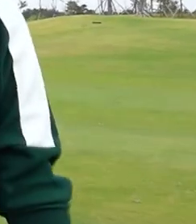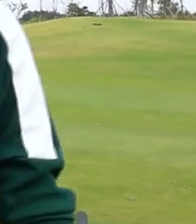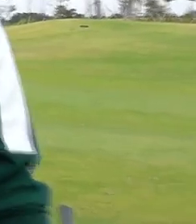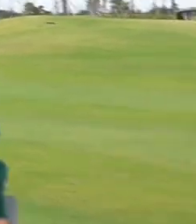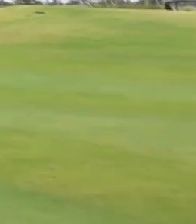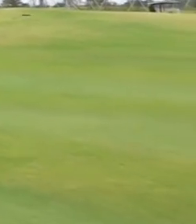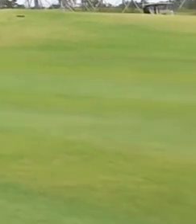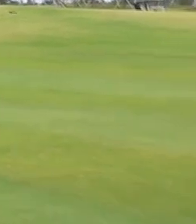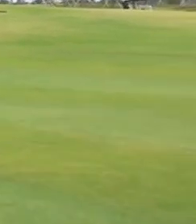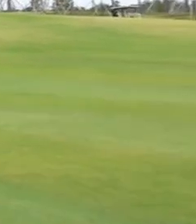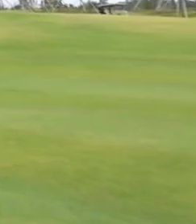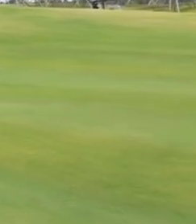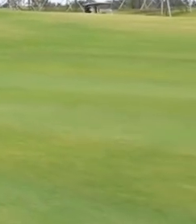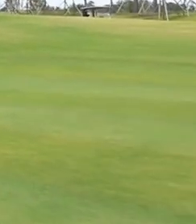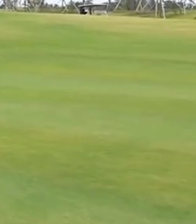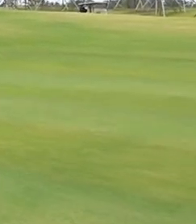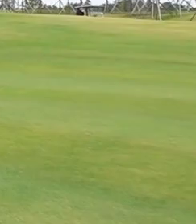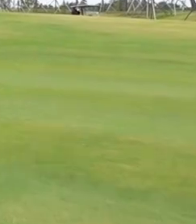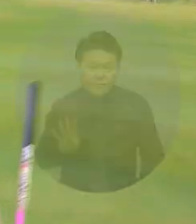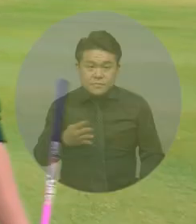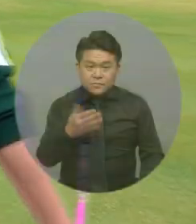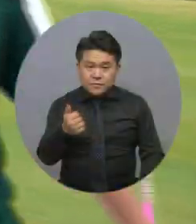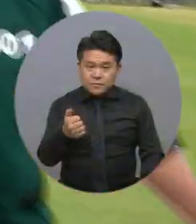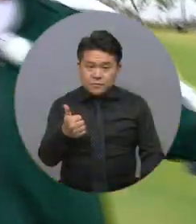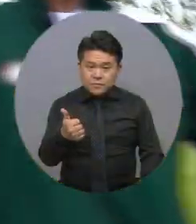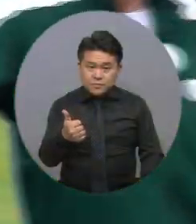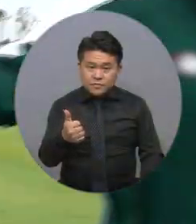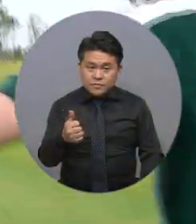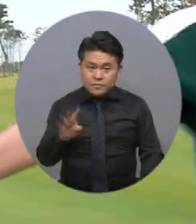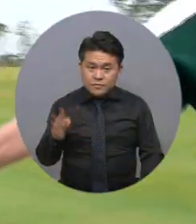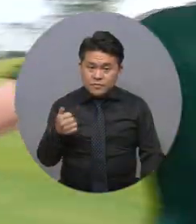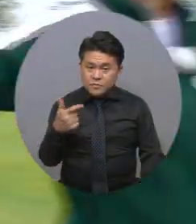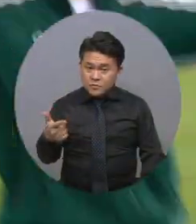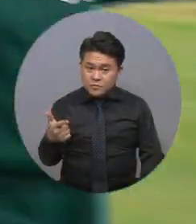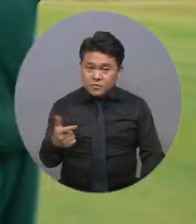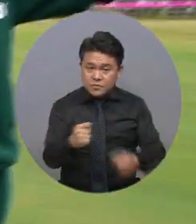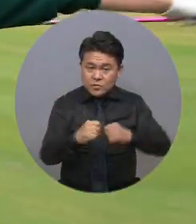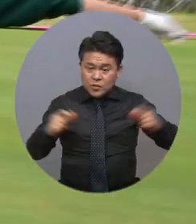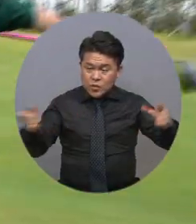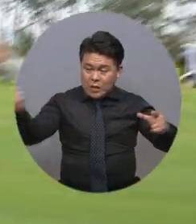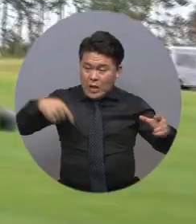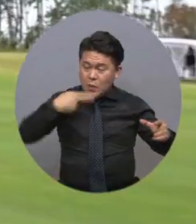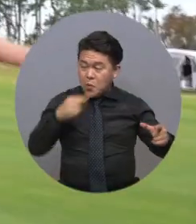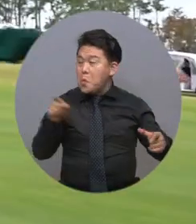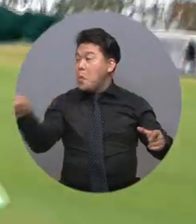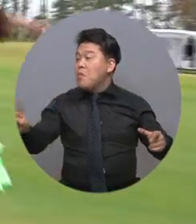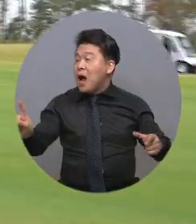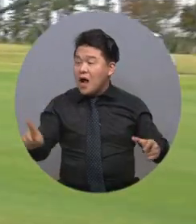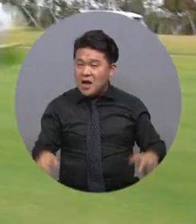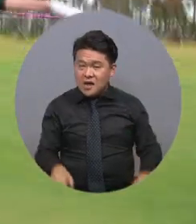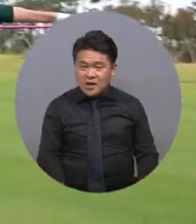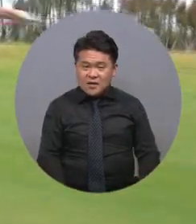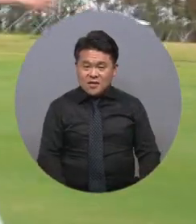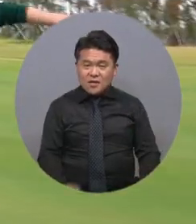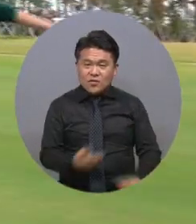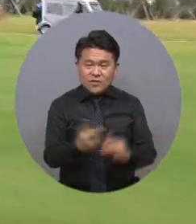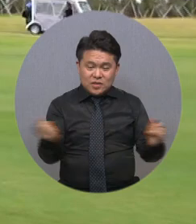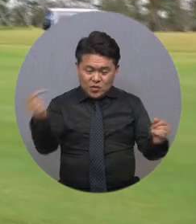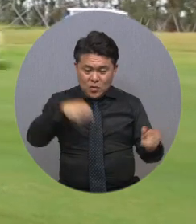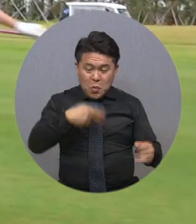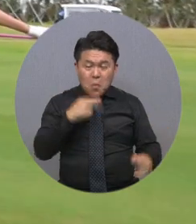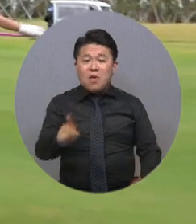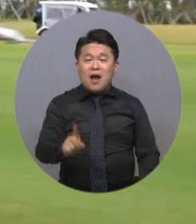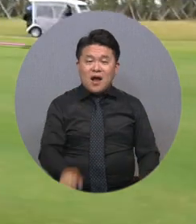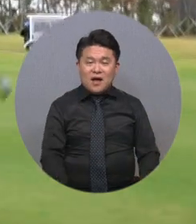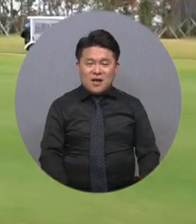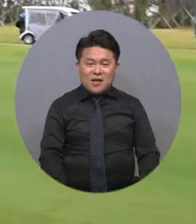자기는 지금 55번, 456번. 왜 이 넓은 페어웨이로 오지 않습니까? 455번과 56번은?